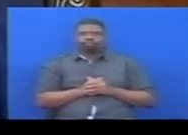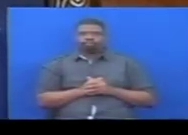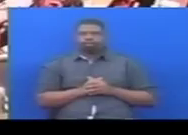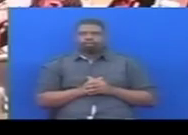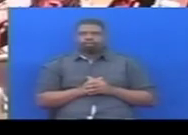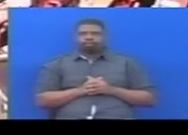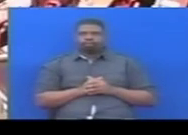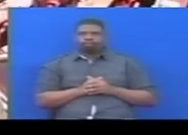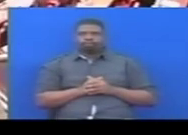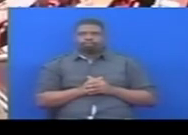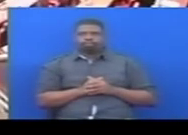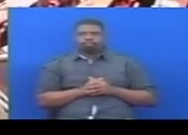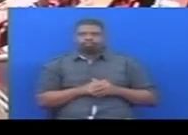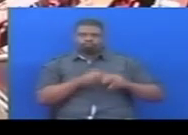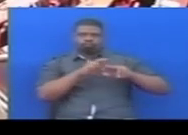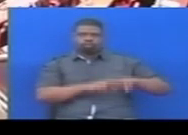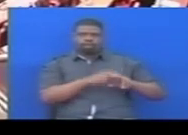Tukae.